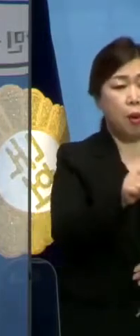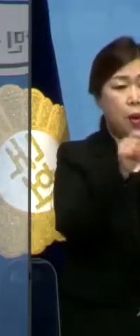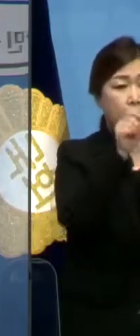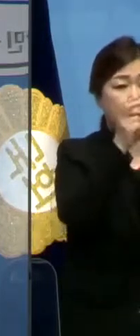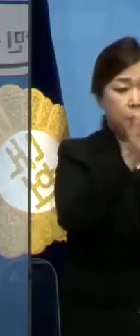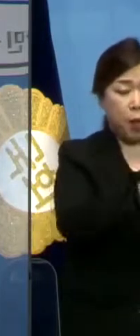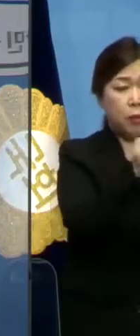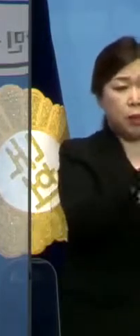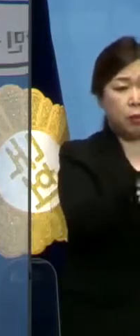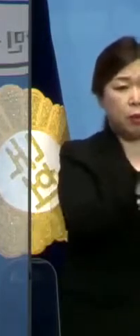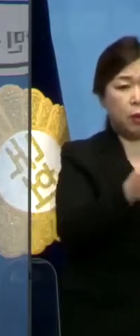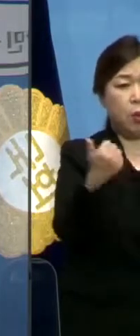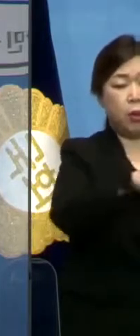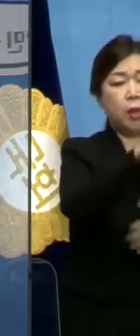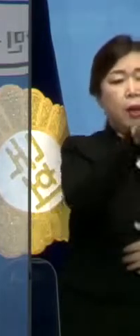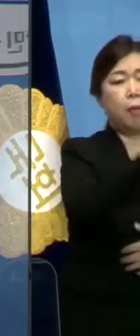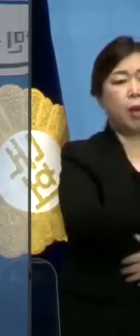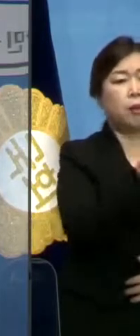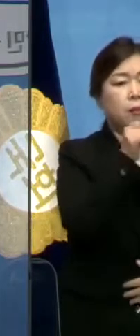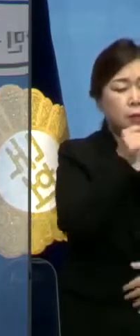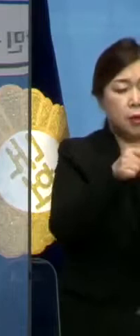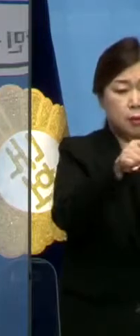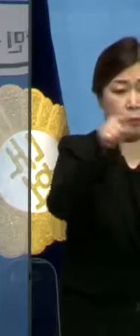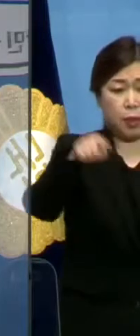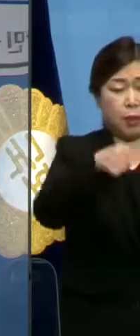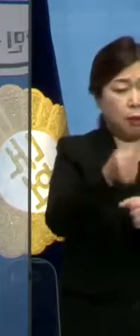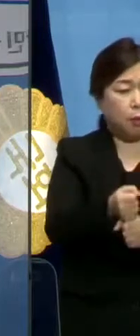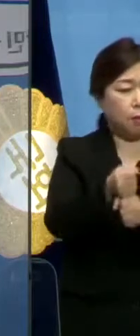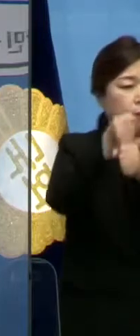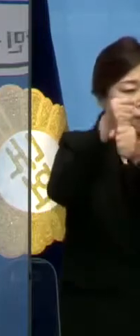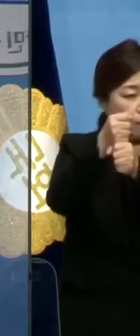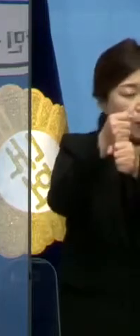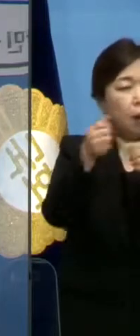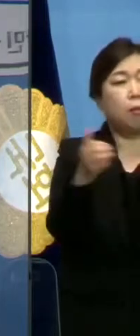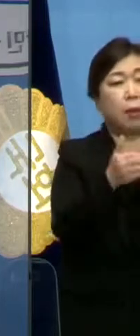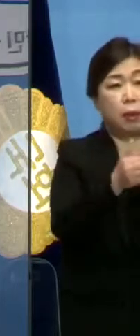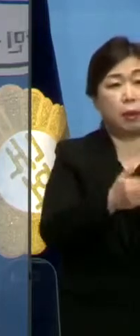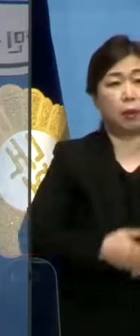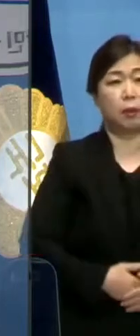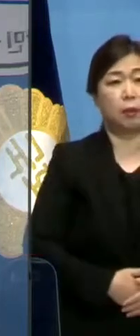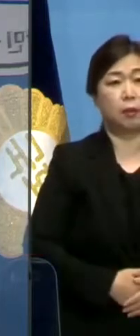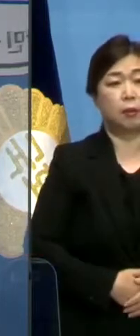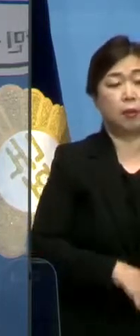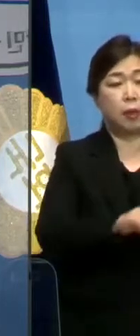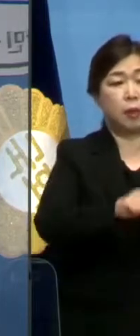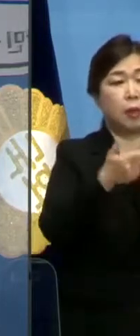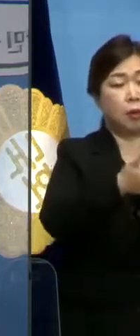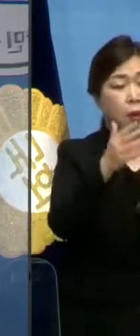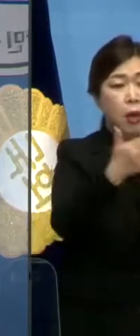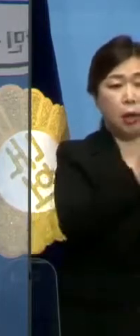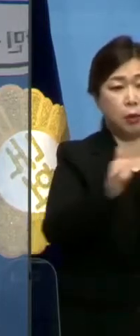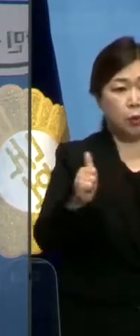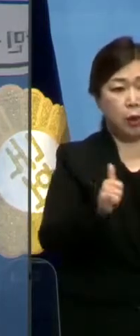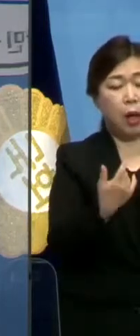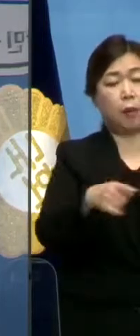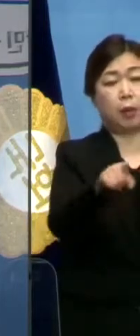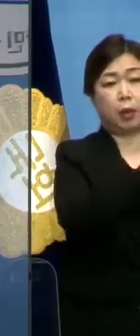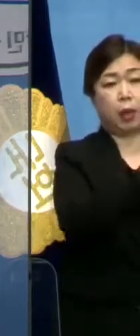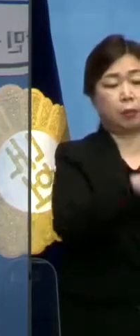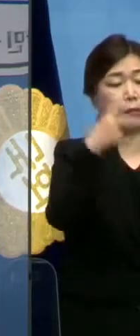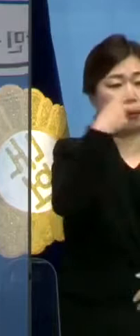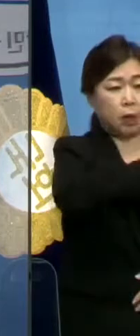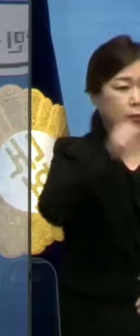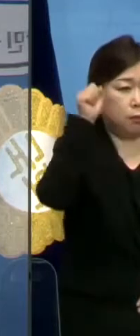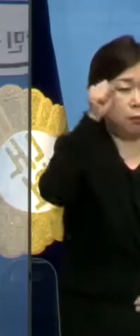앞 차가운 바닥에 앉아 작은 피켓 하나 든 것이 전부입니다. 더욱이 유가족과 함께